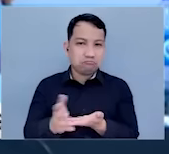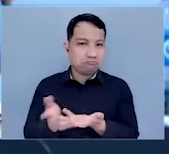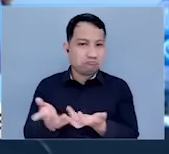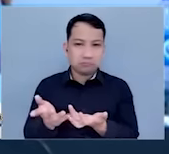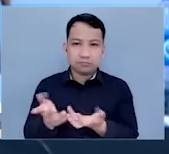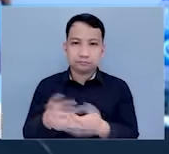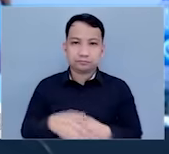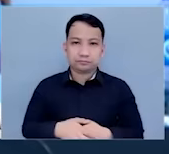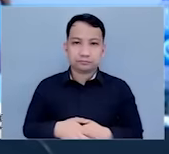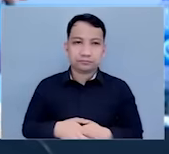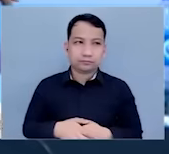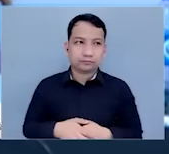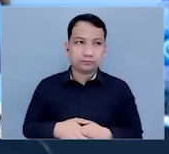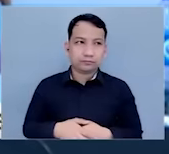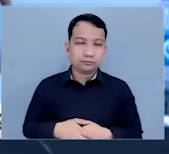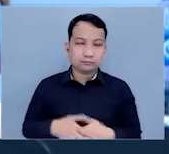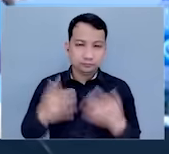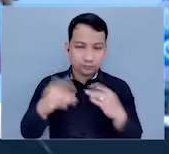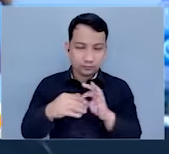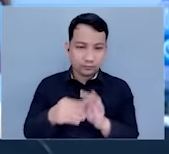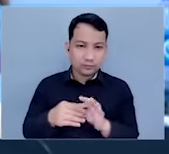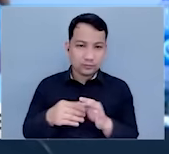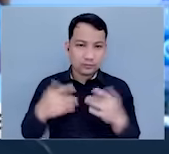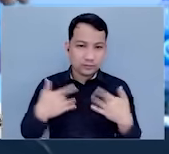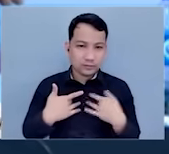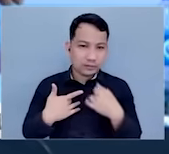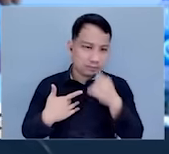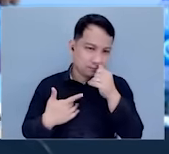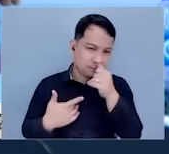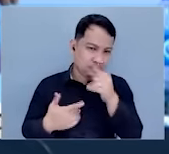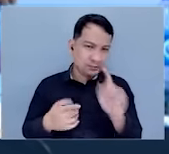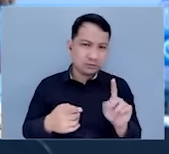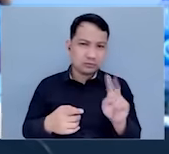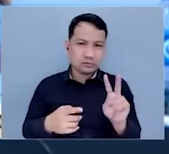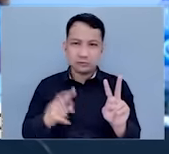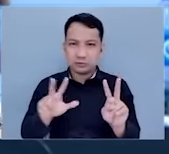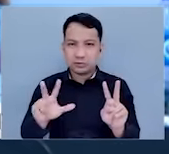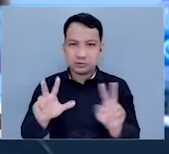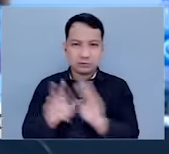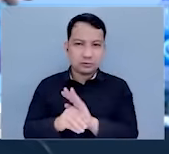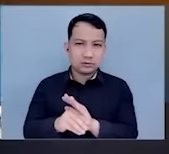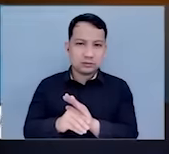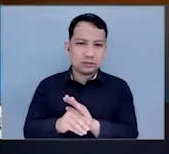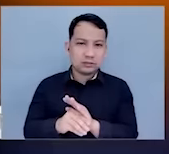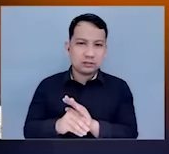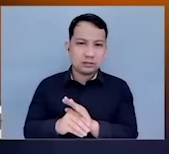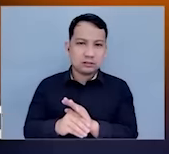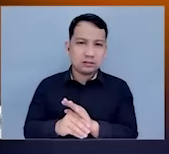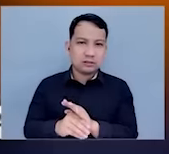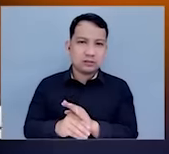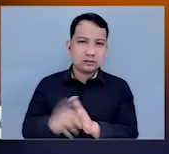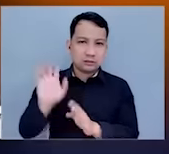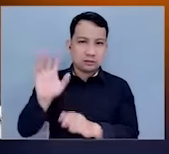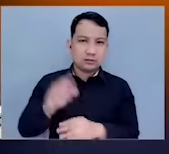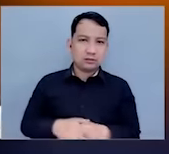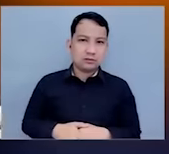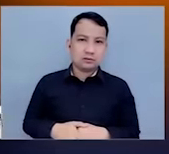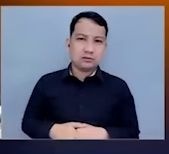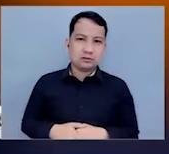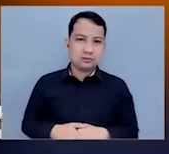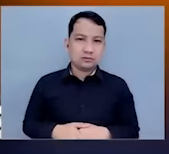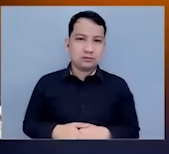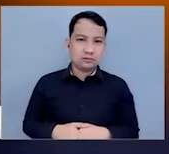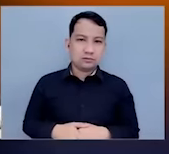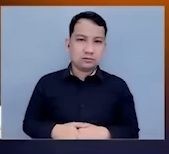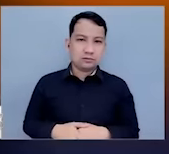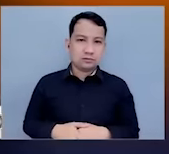our relax when we relax for about 2 to 3 minutes. But you know, that's basketball. Kung mainit ang laban